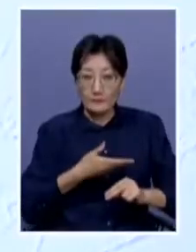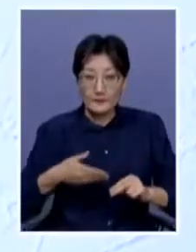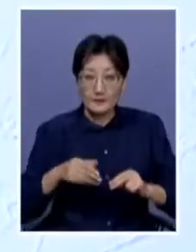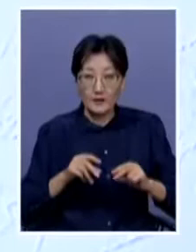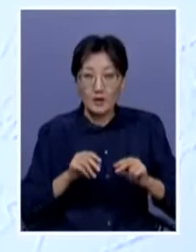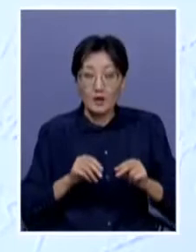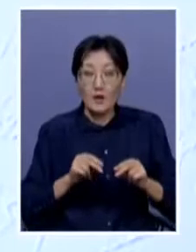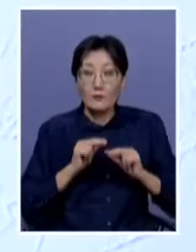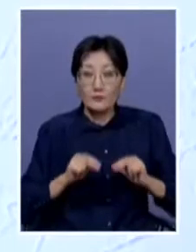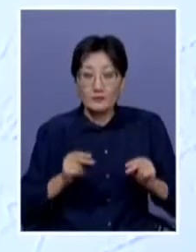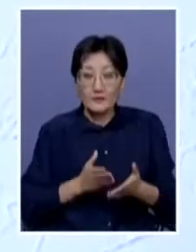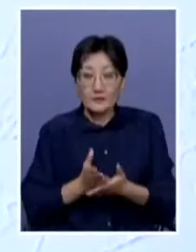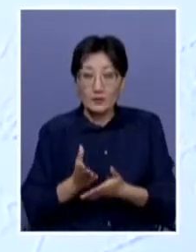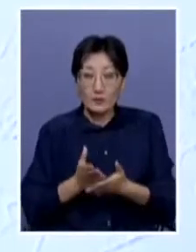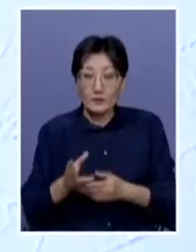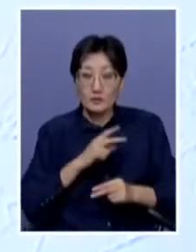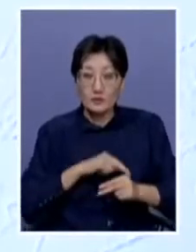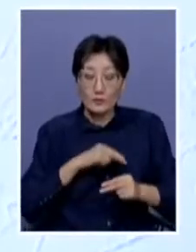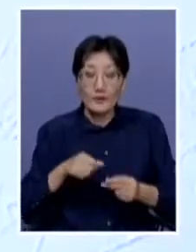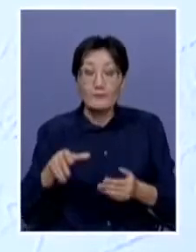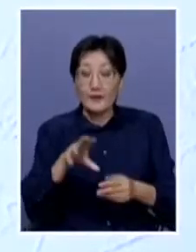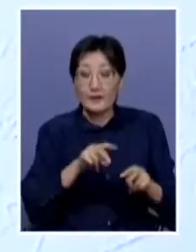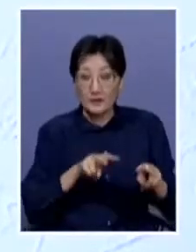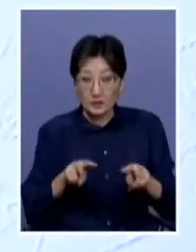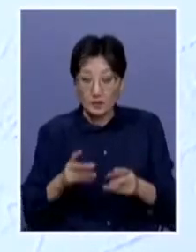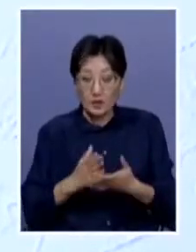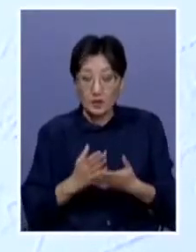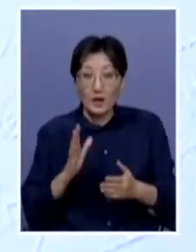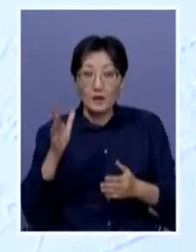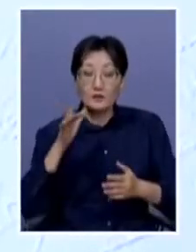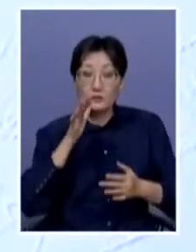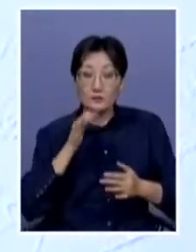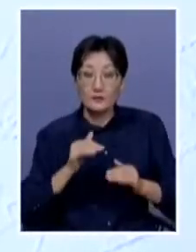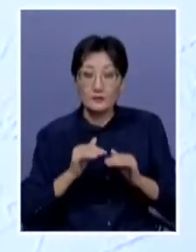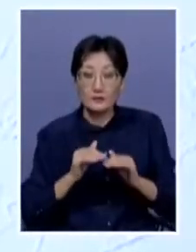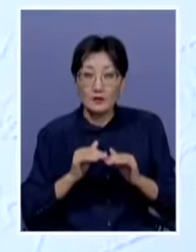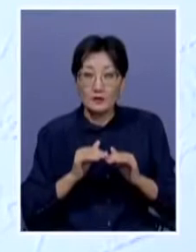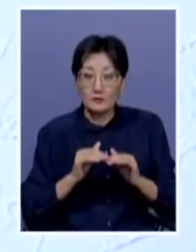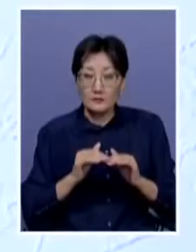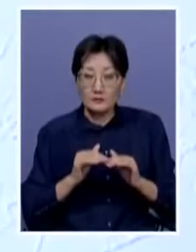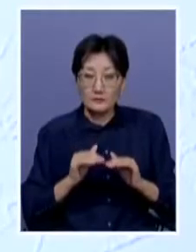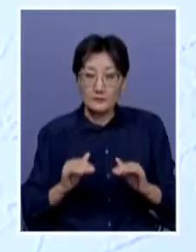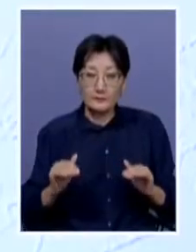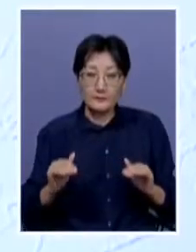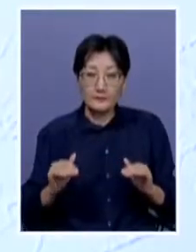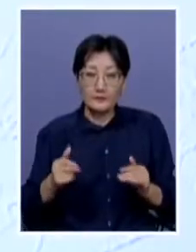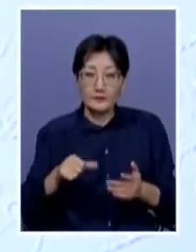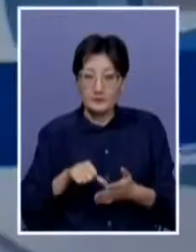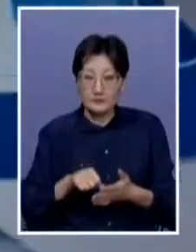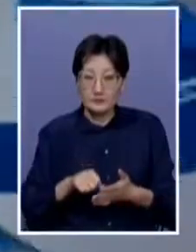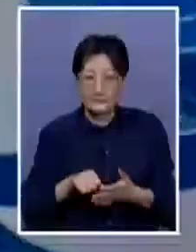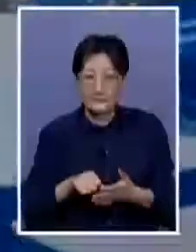білім саласында атқарылып жатқан жұмыстың бәріне де қатысамыз. Алдағы уақытта мына өткізілетін ата-аналар жиналысына да қатысамыз.